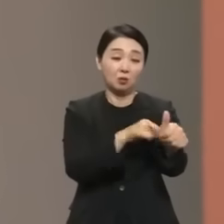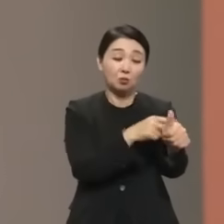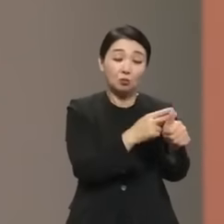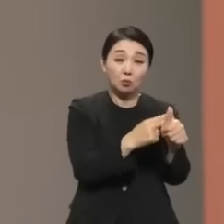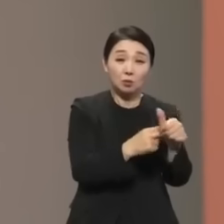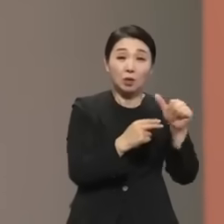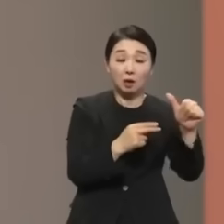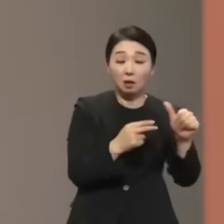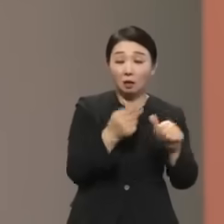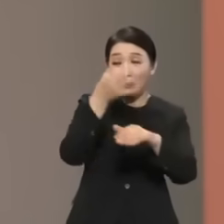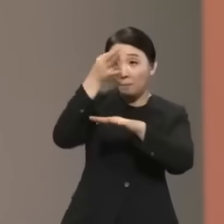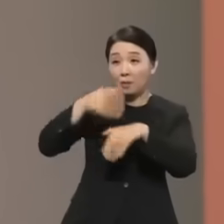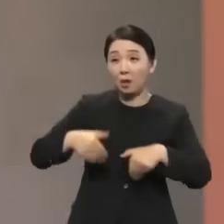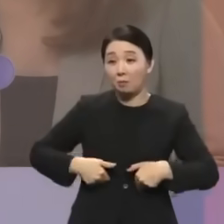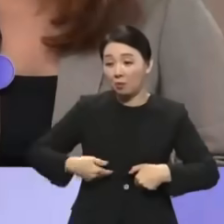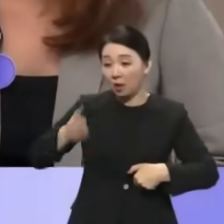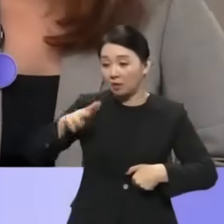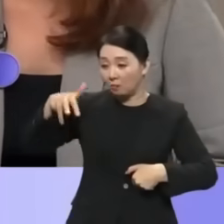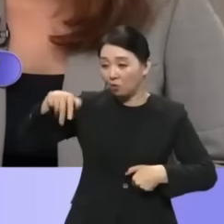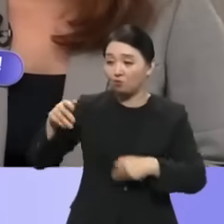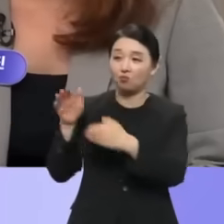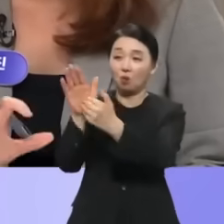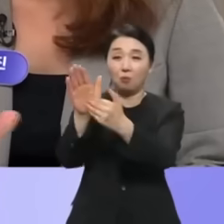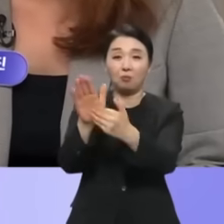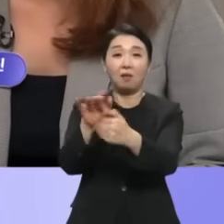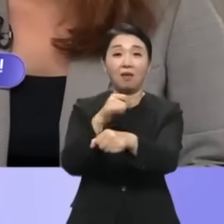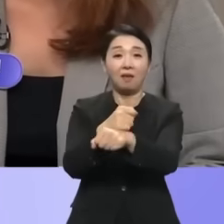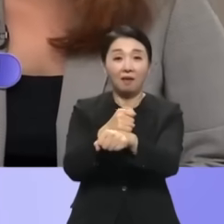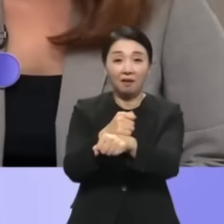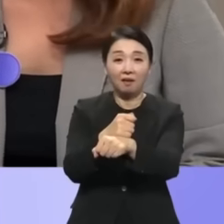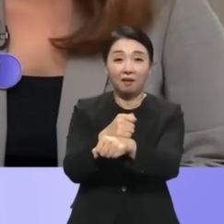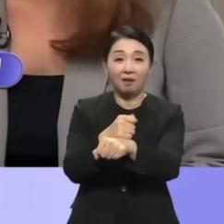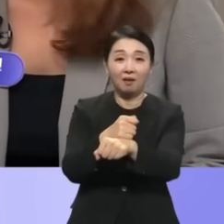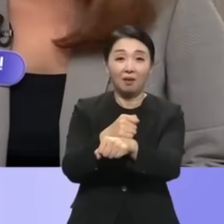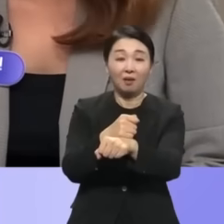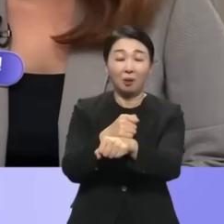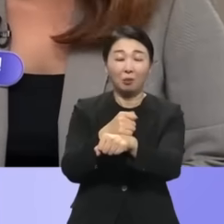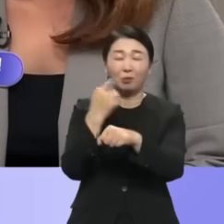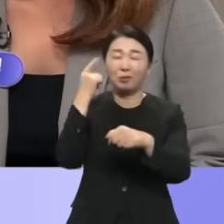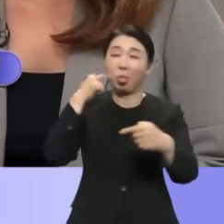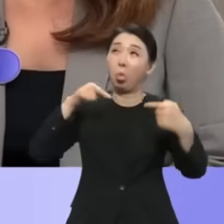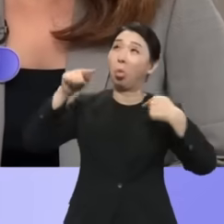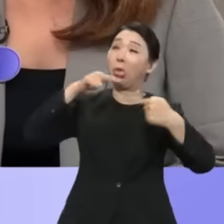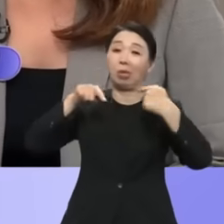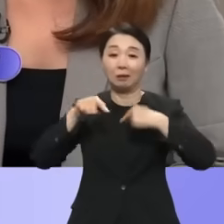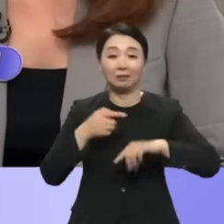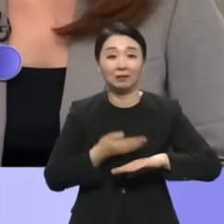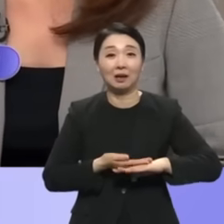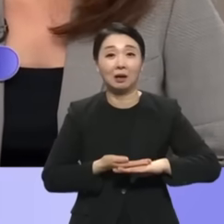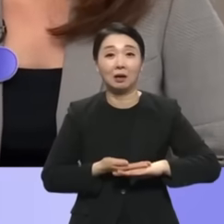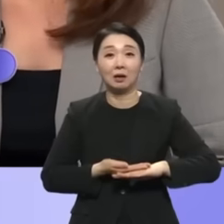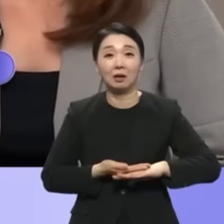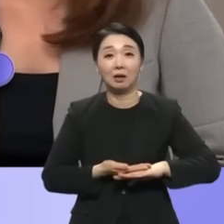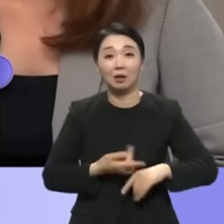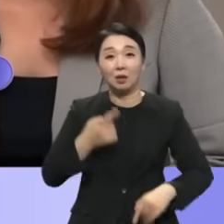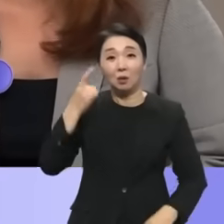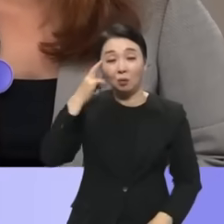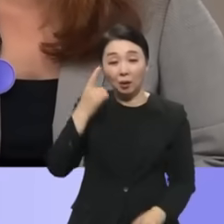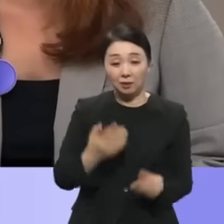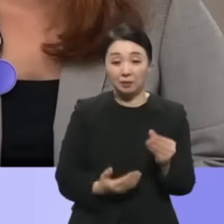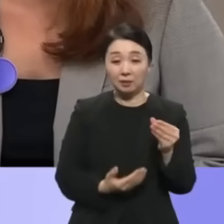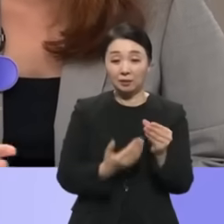된다고 말을 건넸는데 그거를 거부했다 이렇게 얘기를 하기 때문에 지금 완전히이 부분도 서로 다른 얘기를 하고 있거든요 근데 이게 사실상이